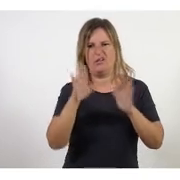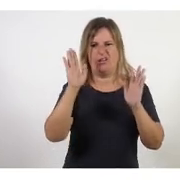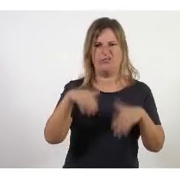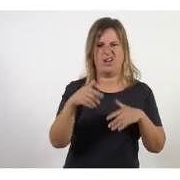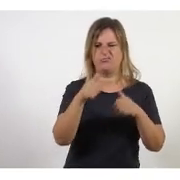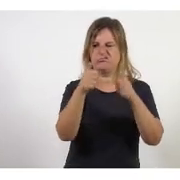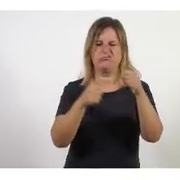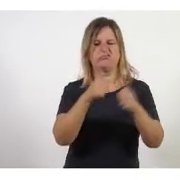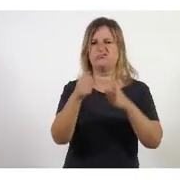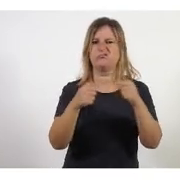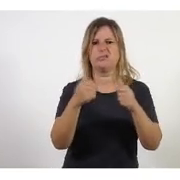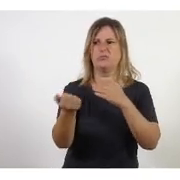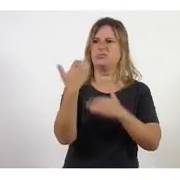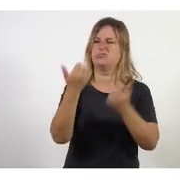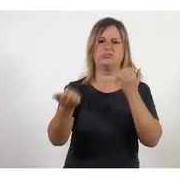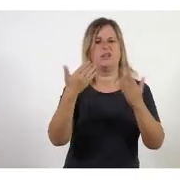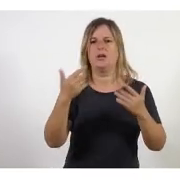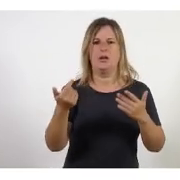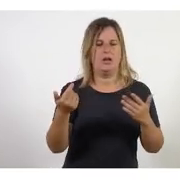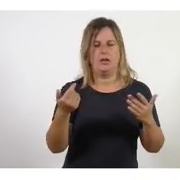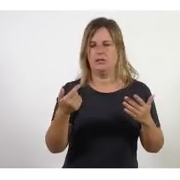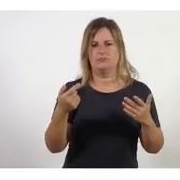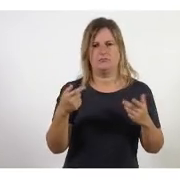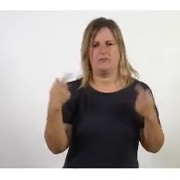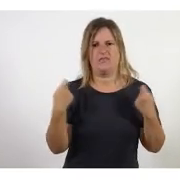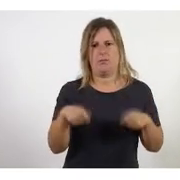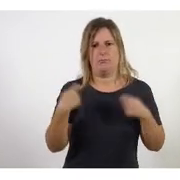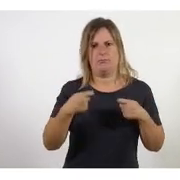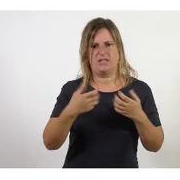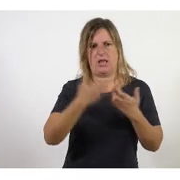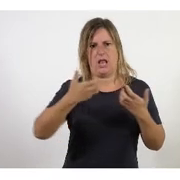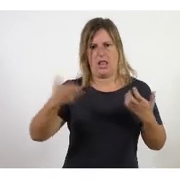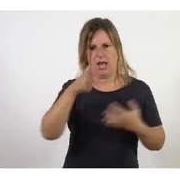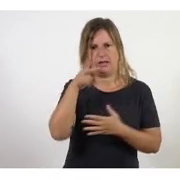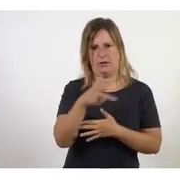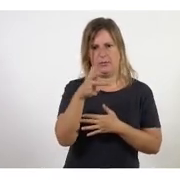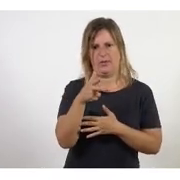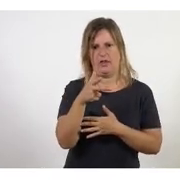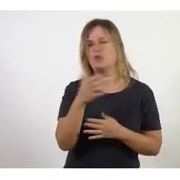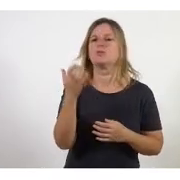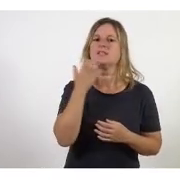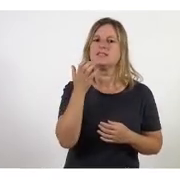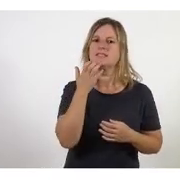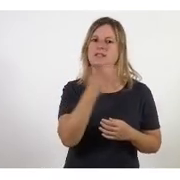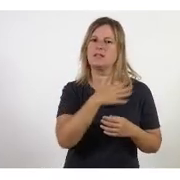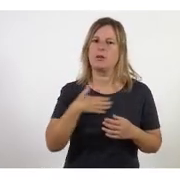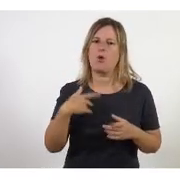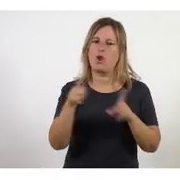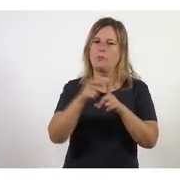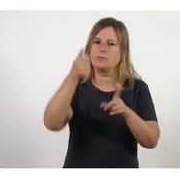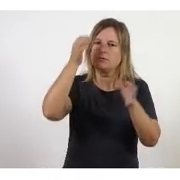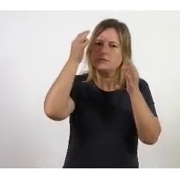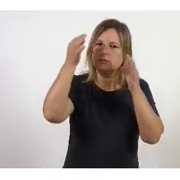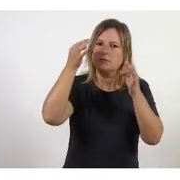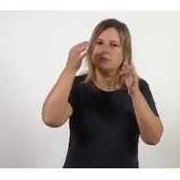moc, canvio, m'arriba un WhatsApp, salto, és una mica així boig. Vale? Si voleu fer coses més preparades i fer els vostres